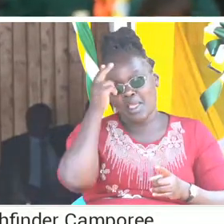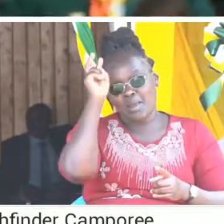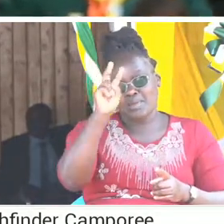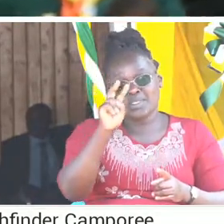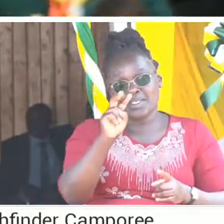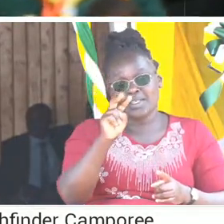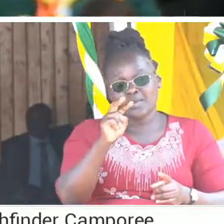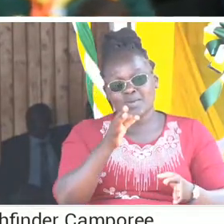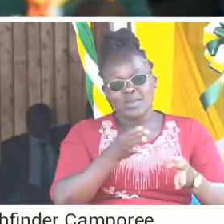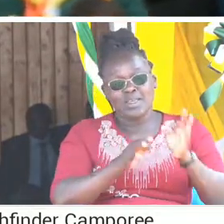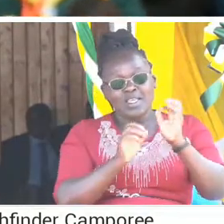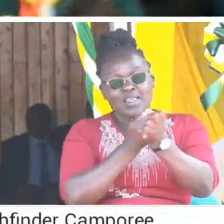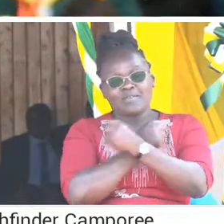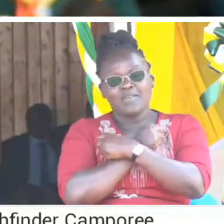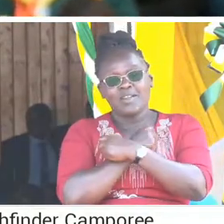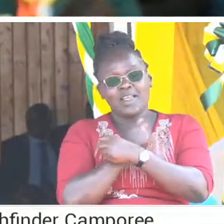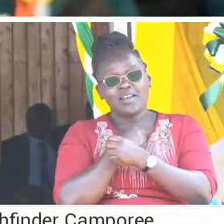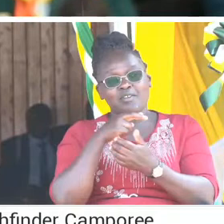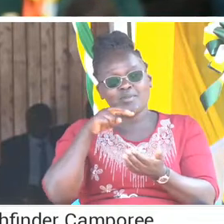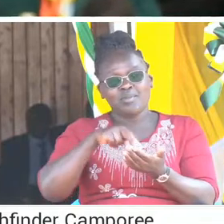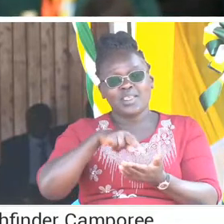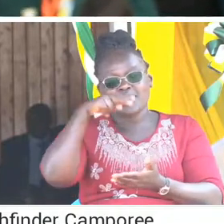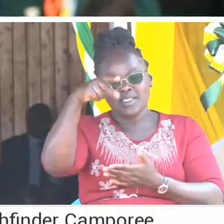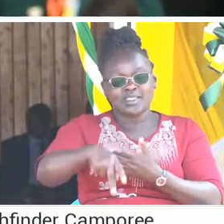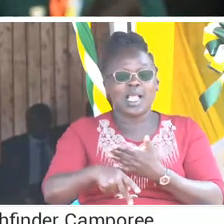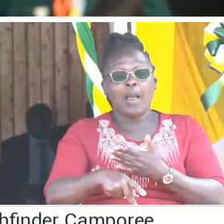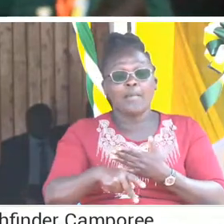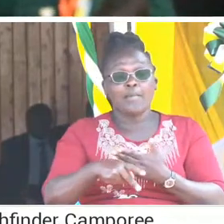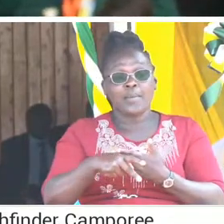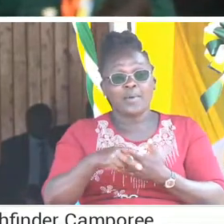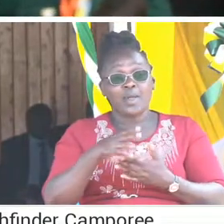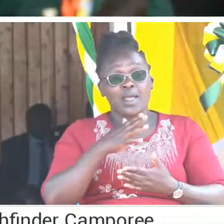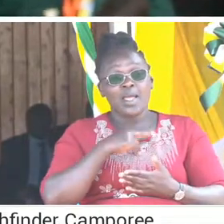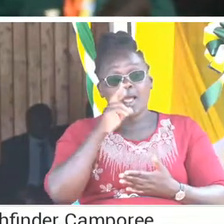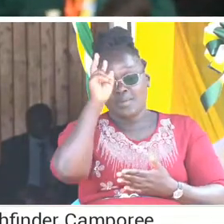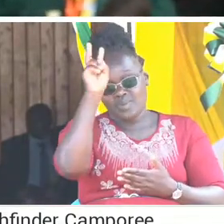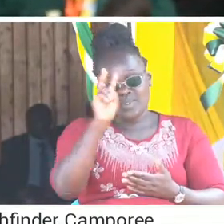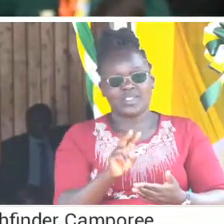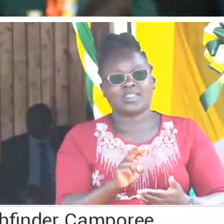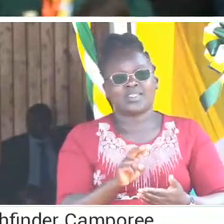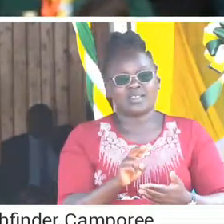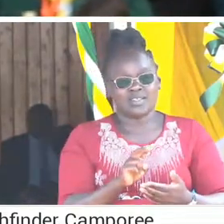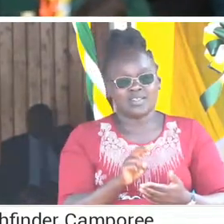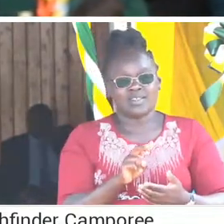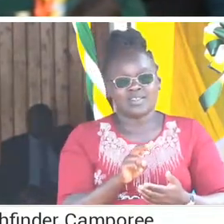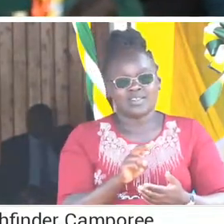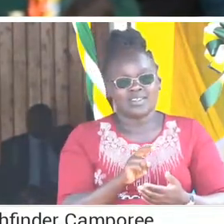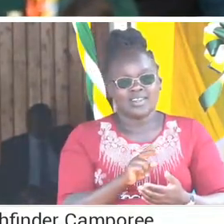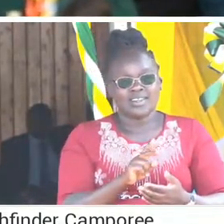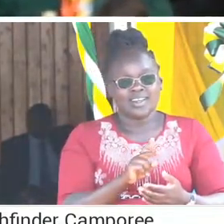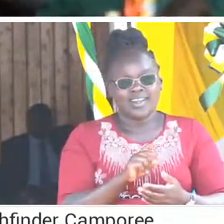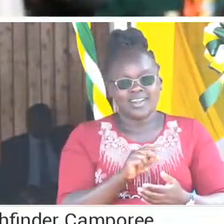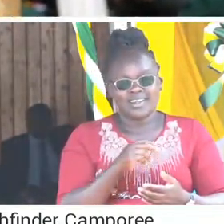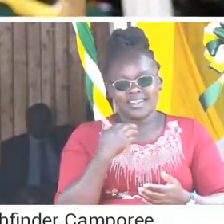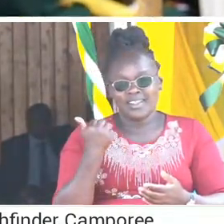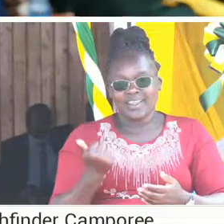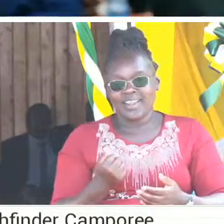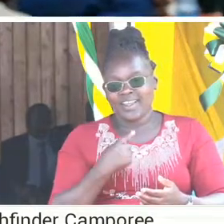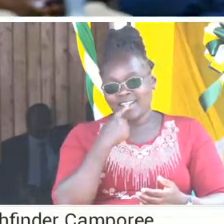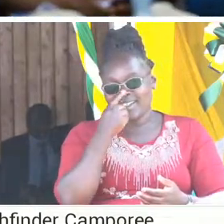tu. Mtoto akasema, daddy, promise. Daddy akasema, promise. Hallelujah.